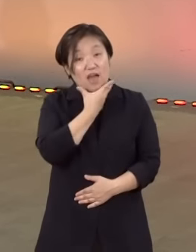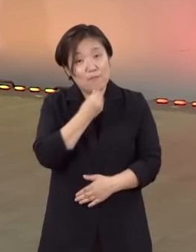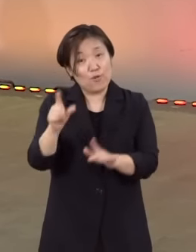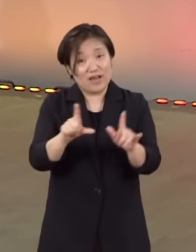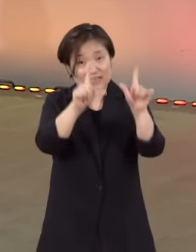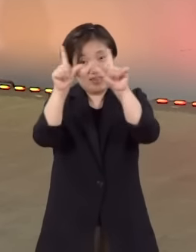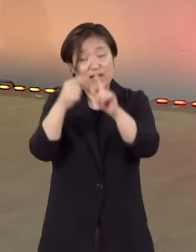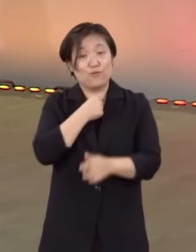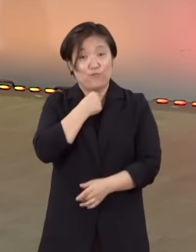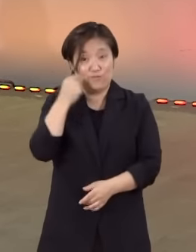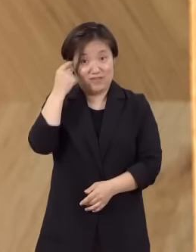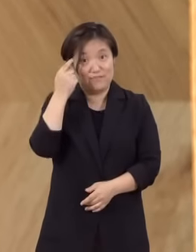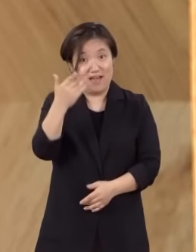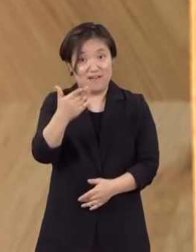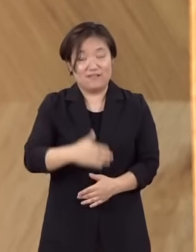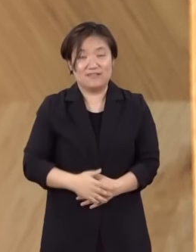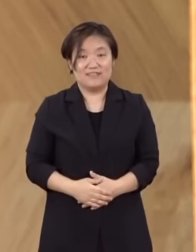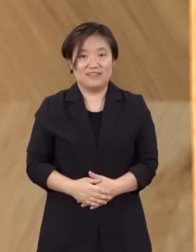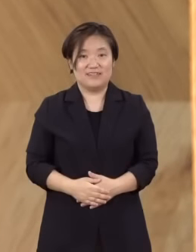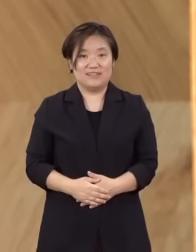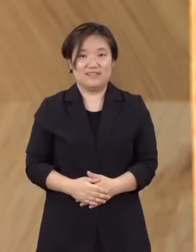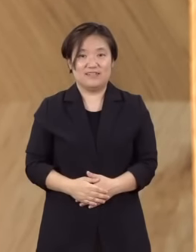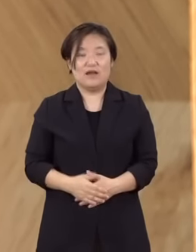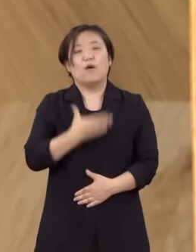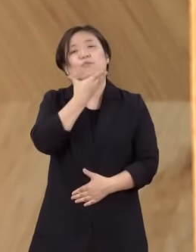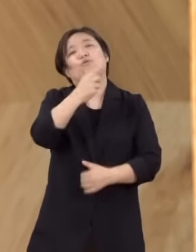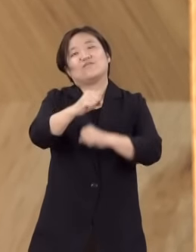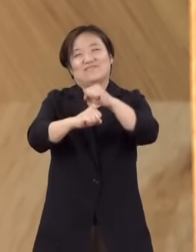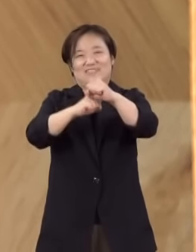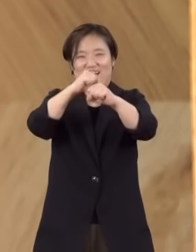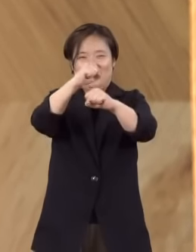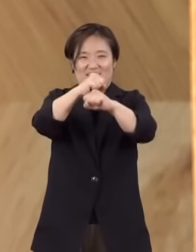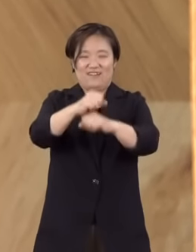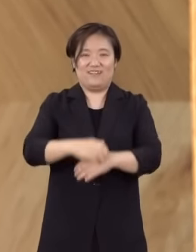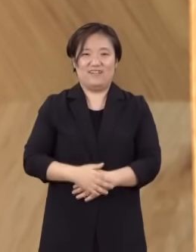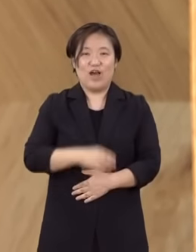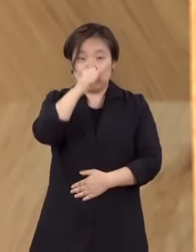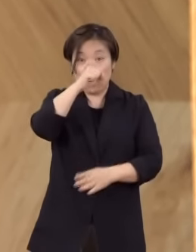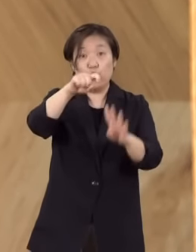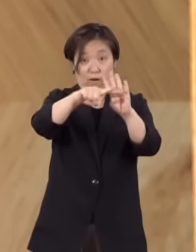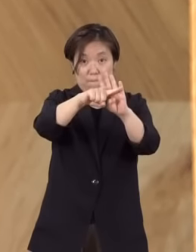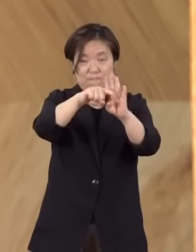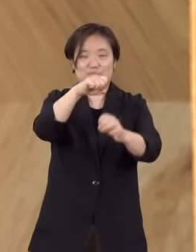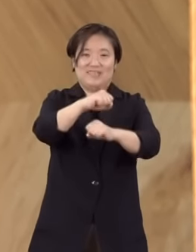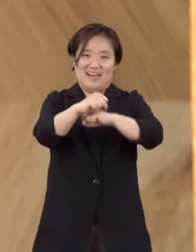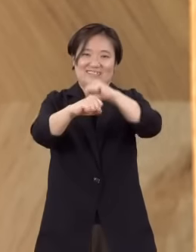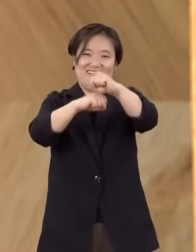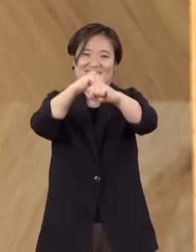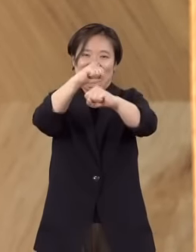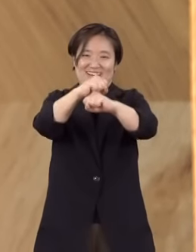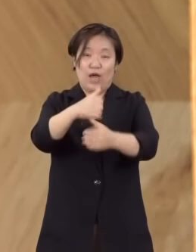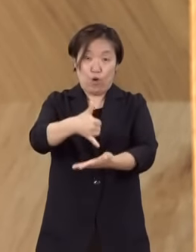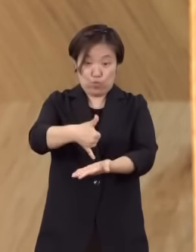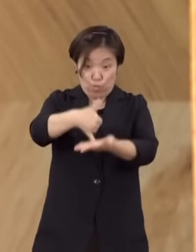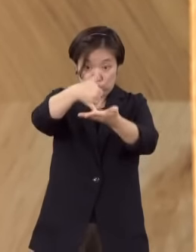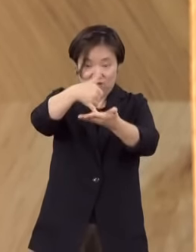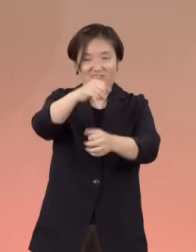창조하고 싶습니까 복을 지으십시오 선업을 지으십시오 공덕을